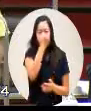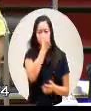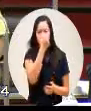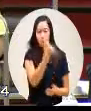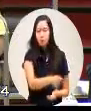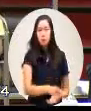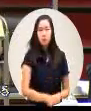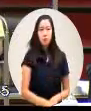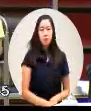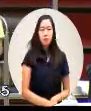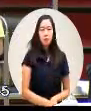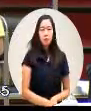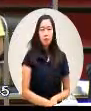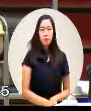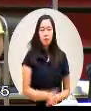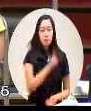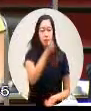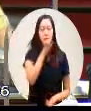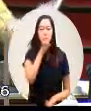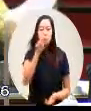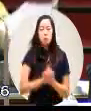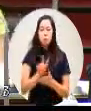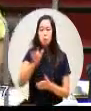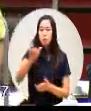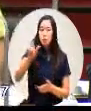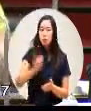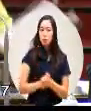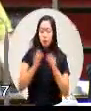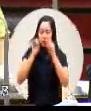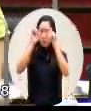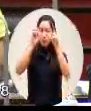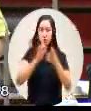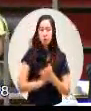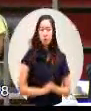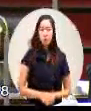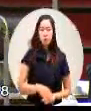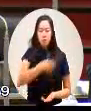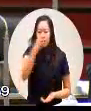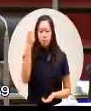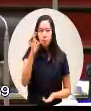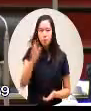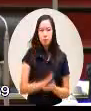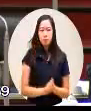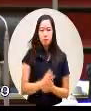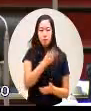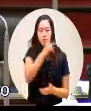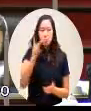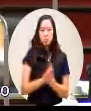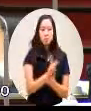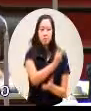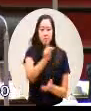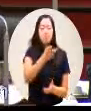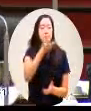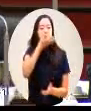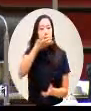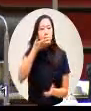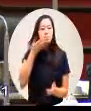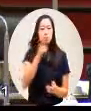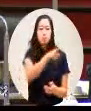叫老师来决策，我嘛叫老师来决策，唔但可以利用，可以动